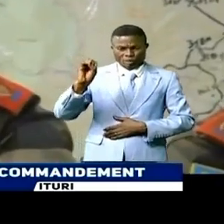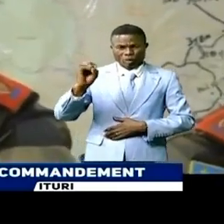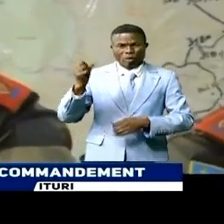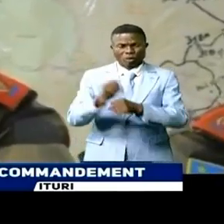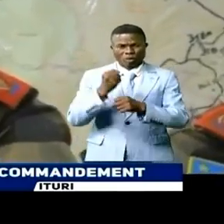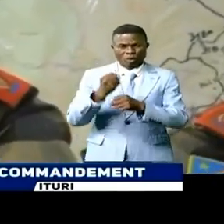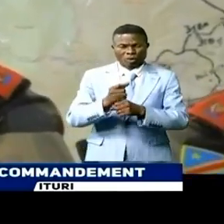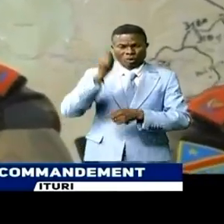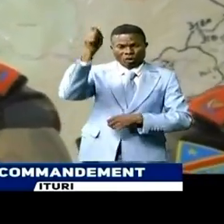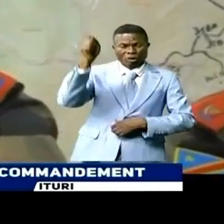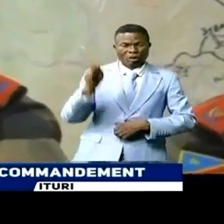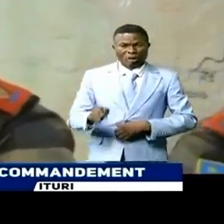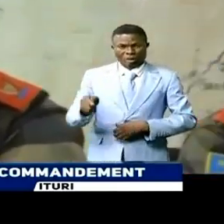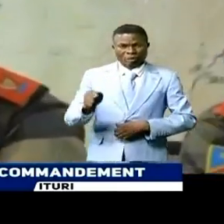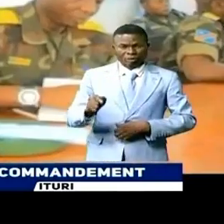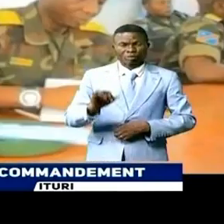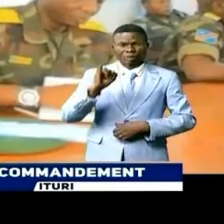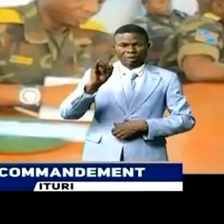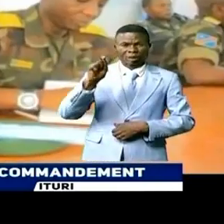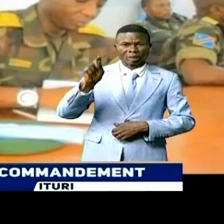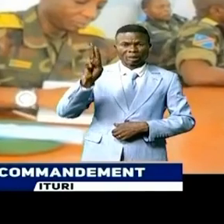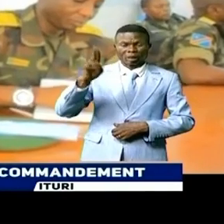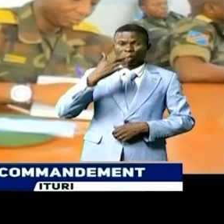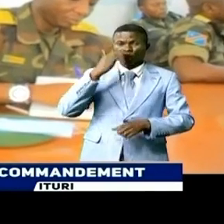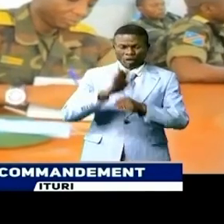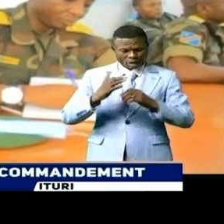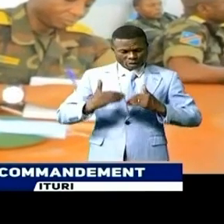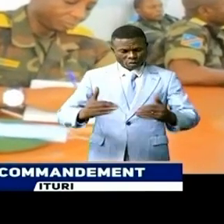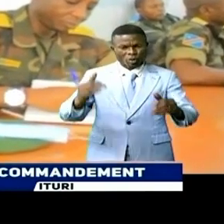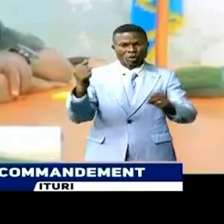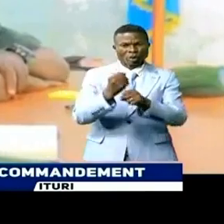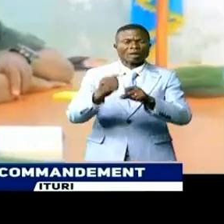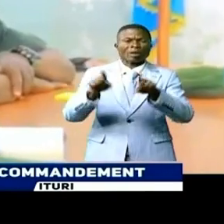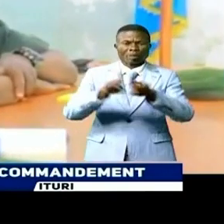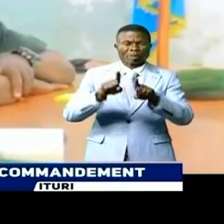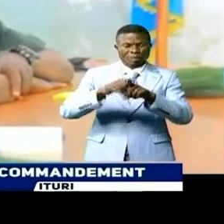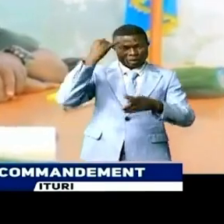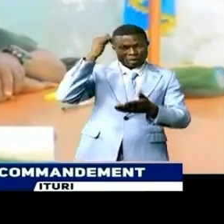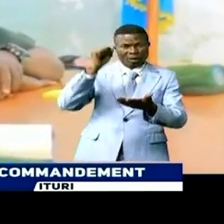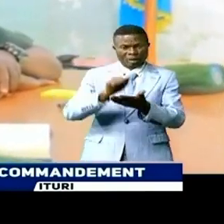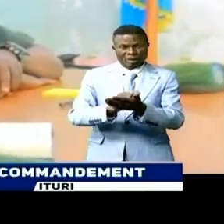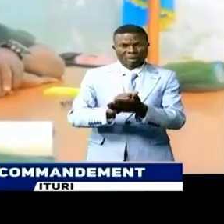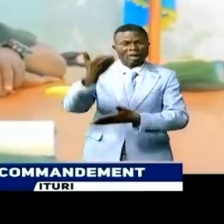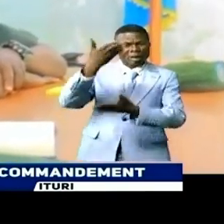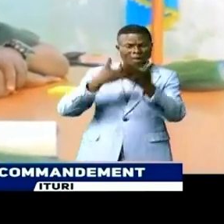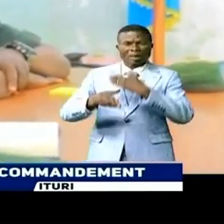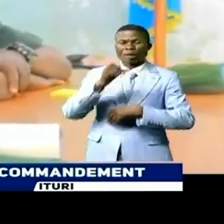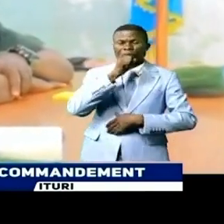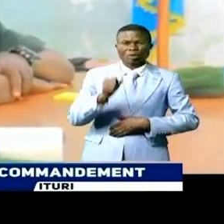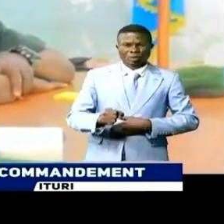des forces armées à lectoure y promet de continuer sur la même lancée que sont pas nécessaires